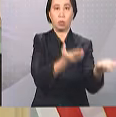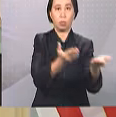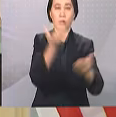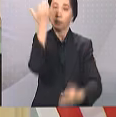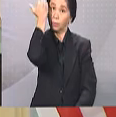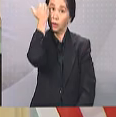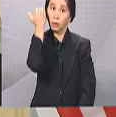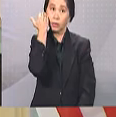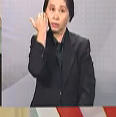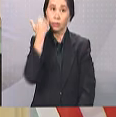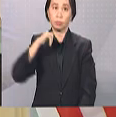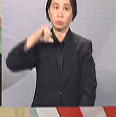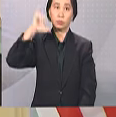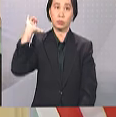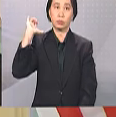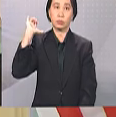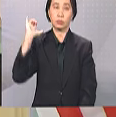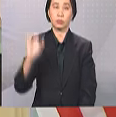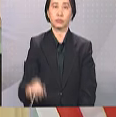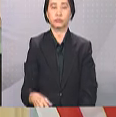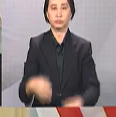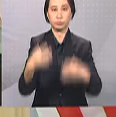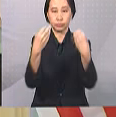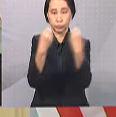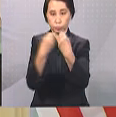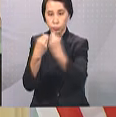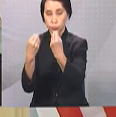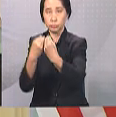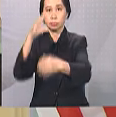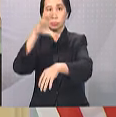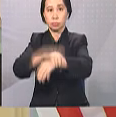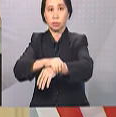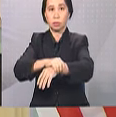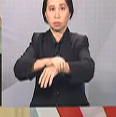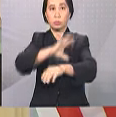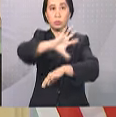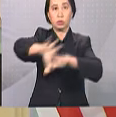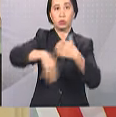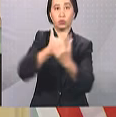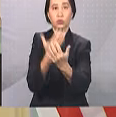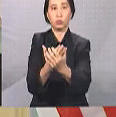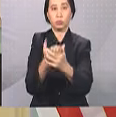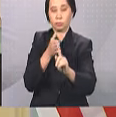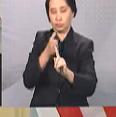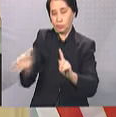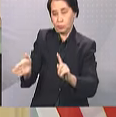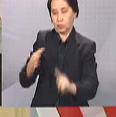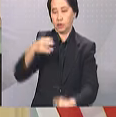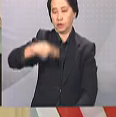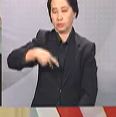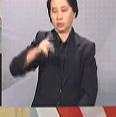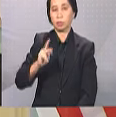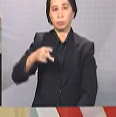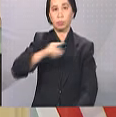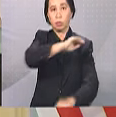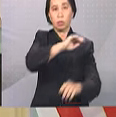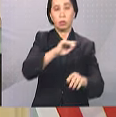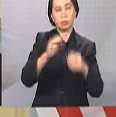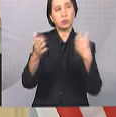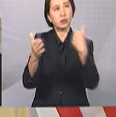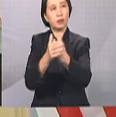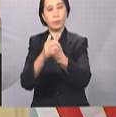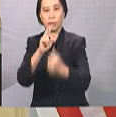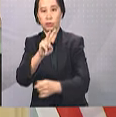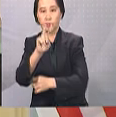mahkamah semalam. Jumlah tangkapan kumulatif engkar PKP sehingga 24